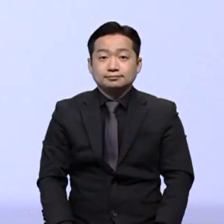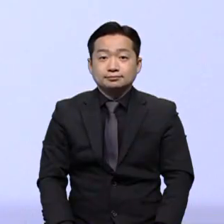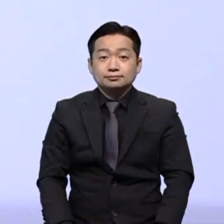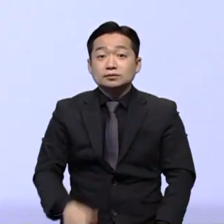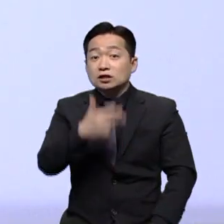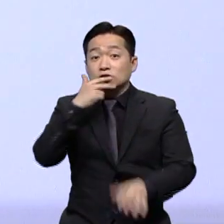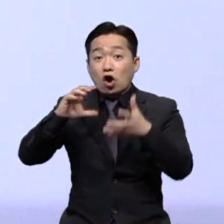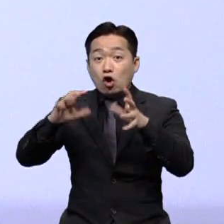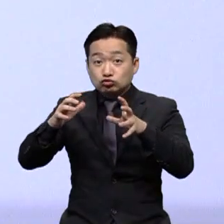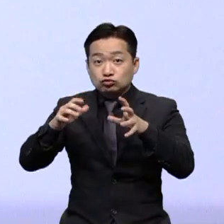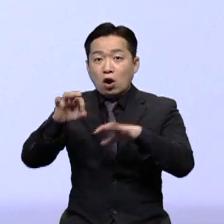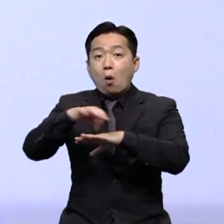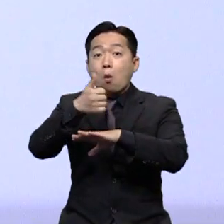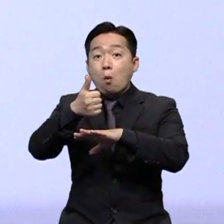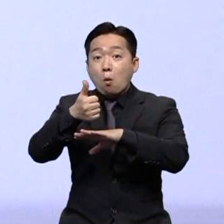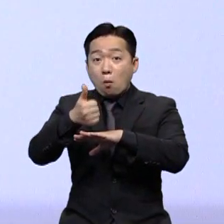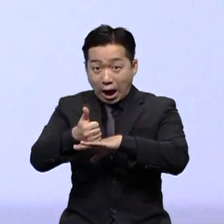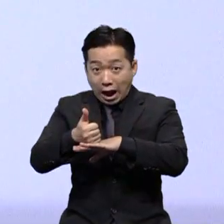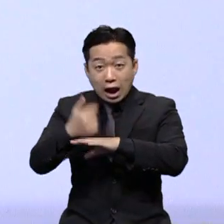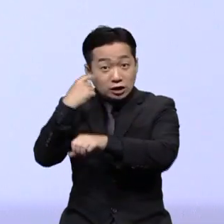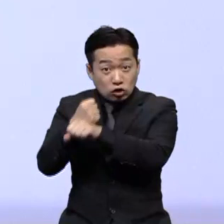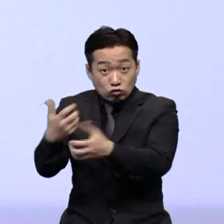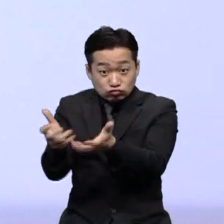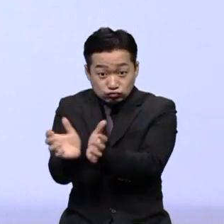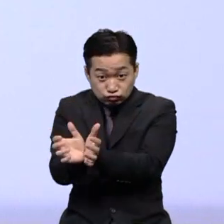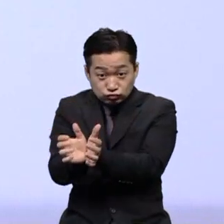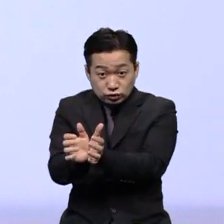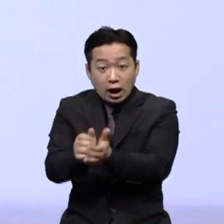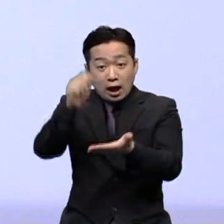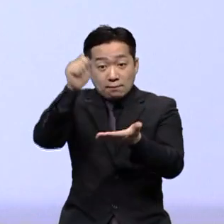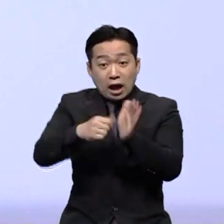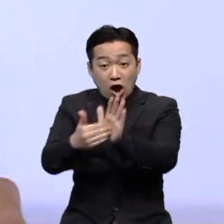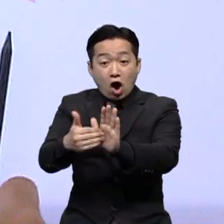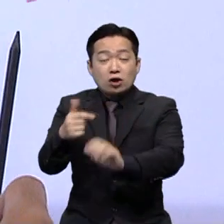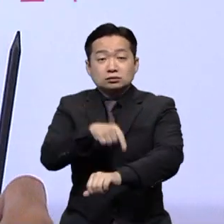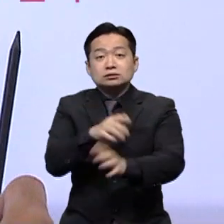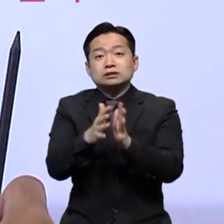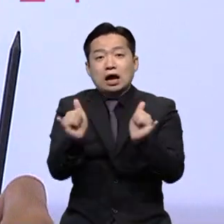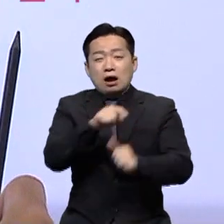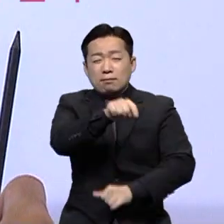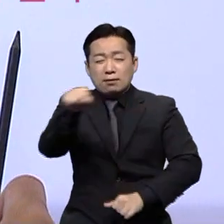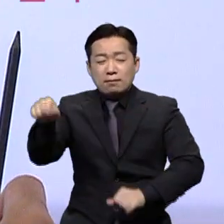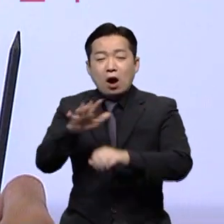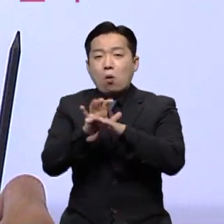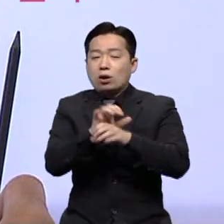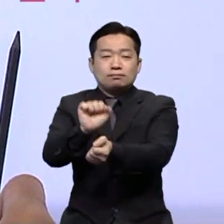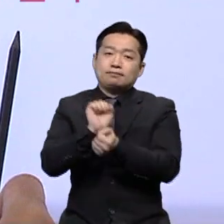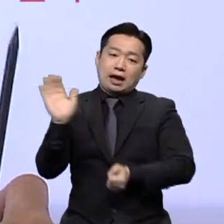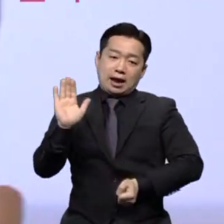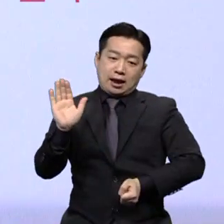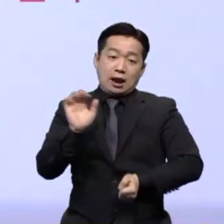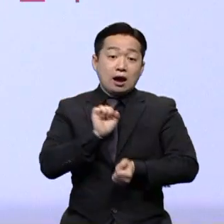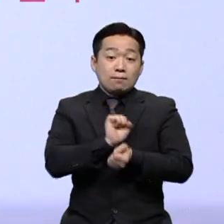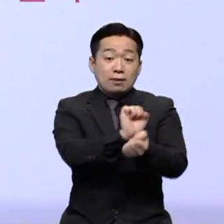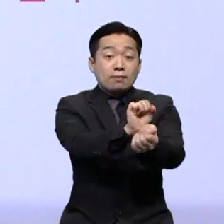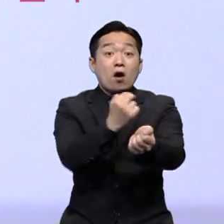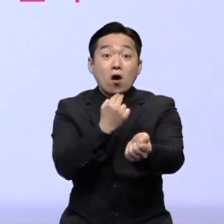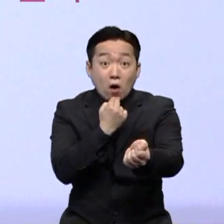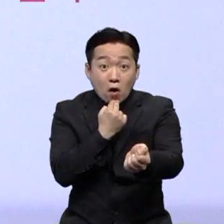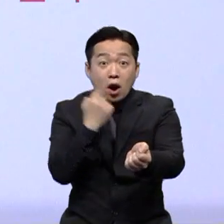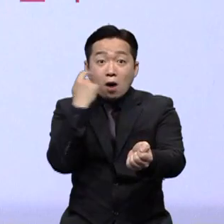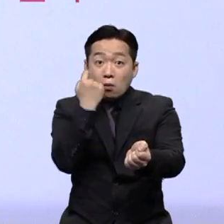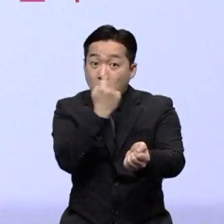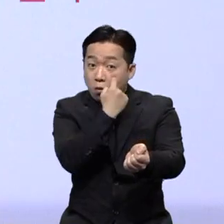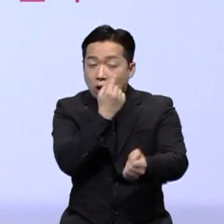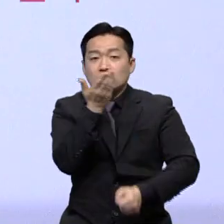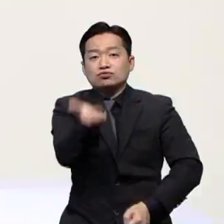영국 왕립학회는 백신 여권 소지자는 어디를 가더라도 코로나에 걸리지 않고 코로나를 퍼뜨리지 않는 게 보장돼야